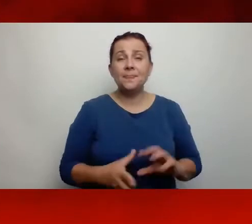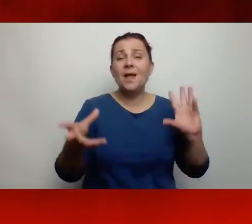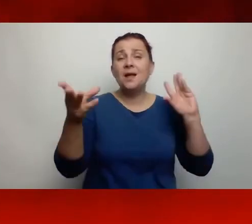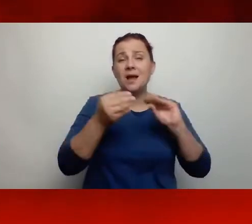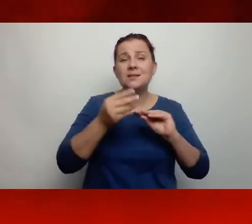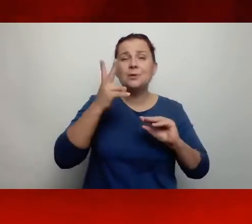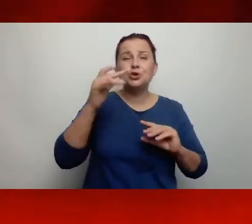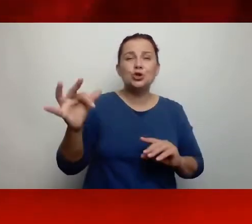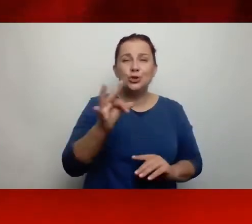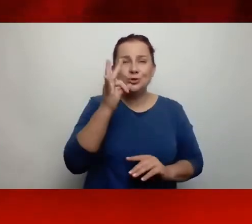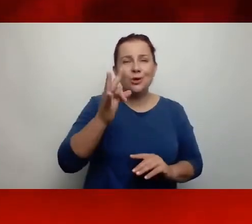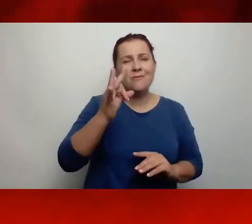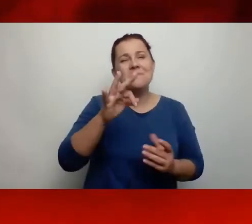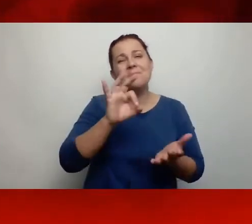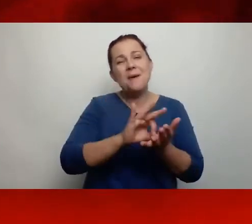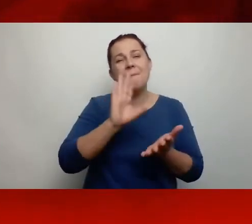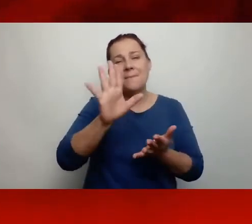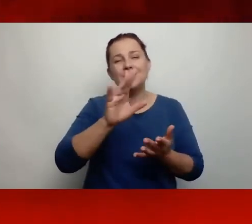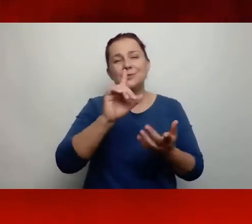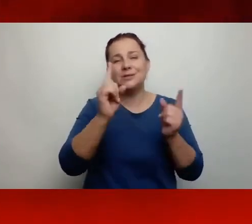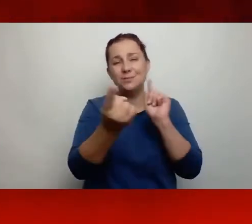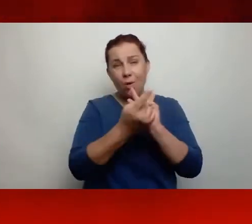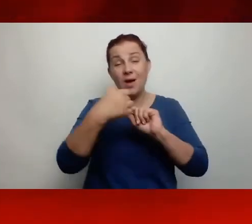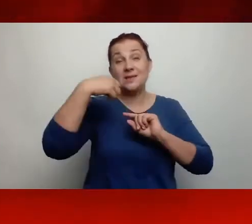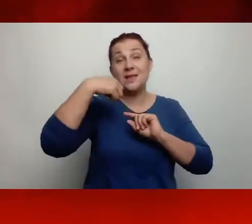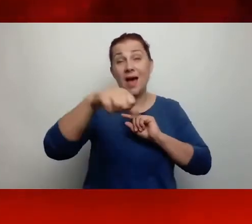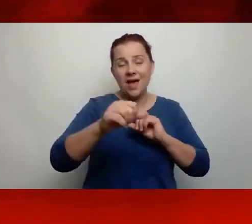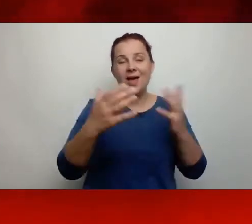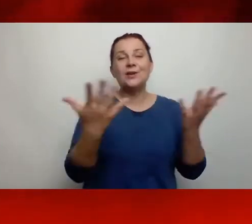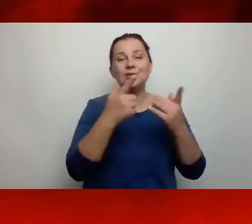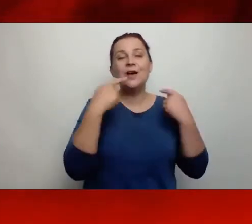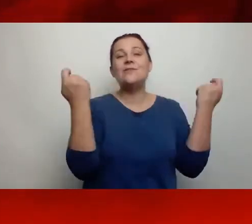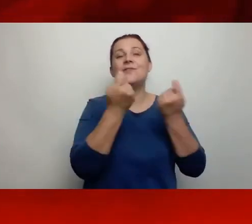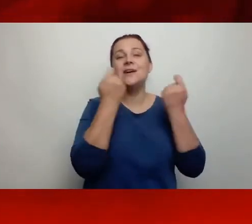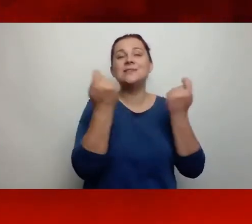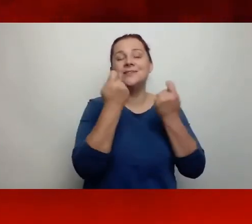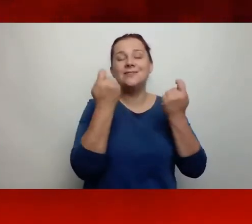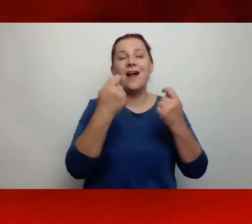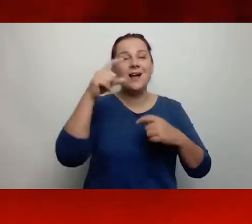najpewniej spotkamy się już za tydzień na festiwalu Kaczmarski Underground.